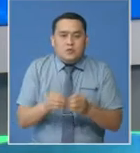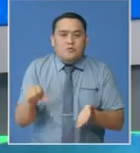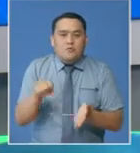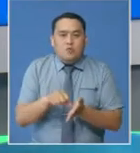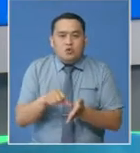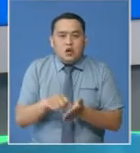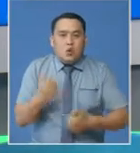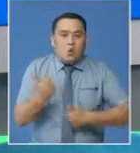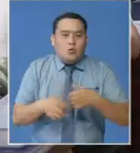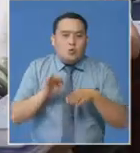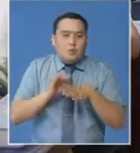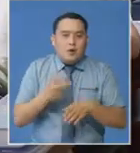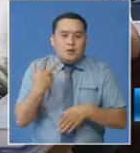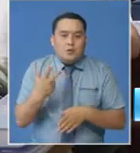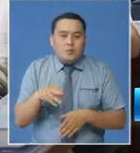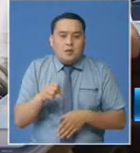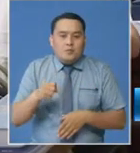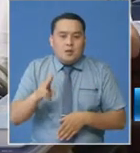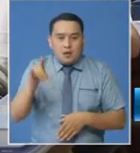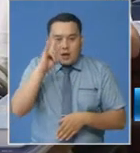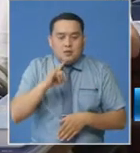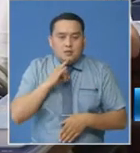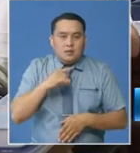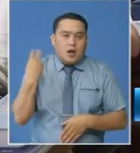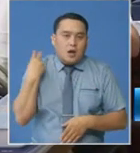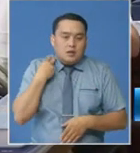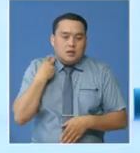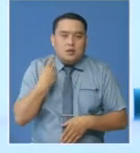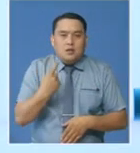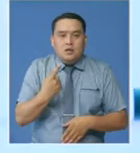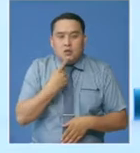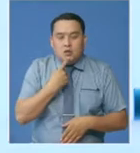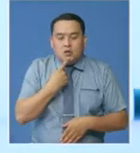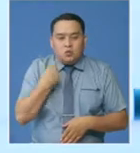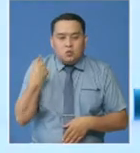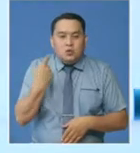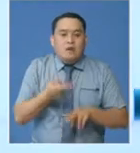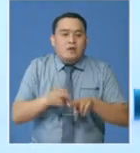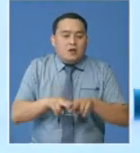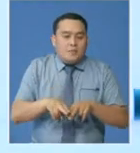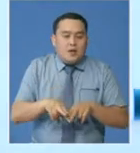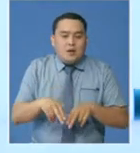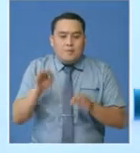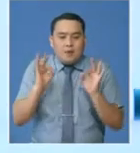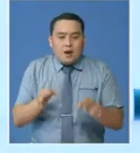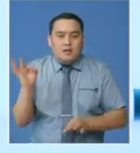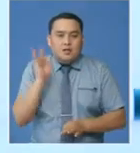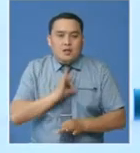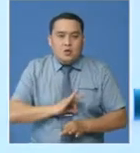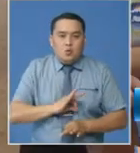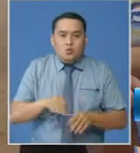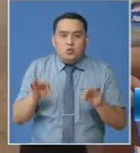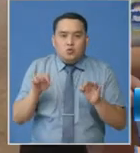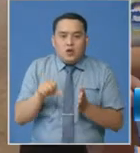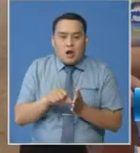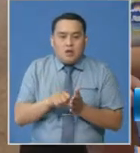участников. Конкурс прошел по трем предметам – казахский, русский, английский – в три этапа. Комиссия учитывала правильное применение портфолио